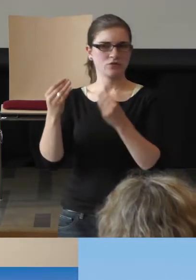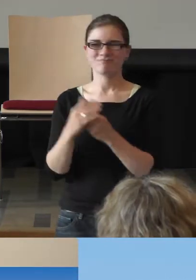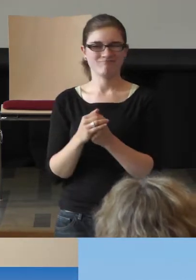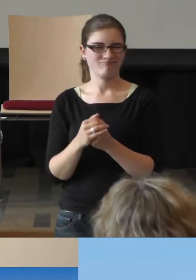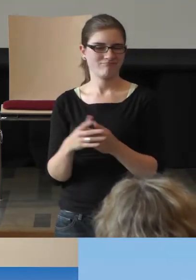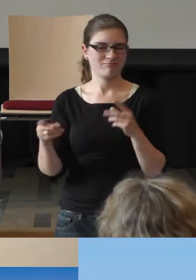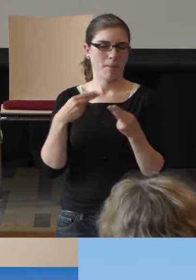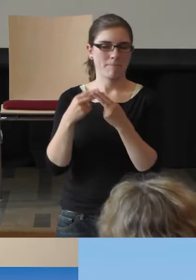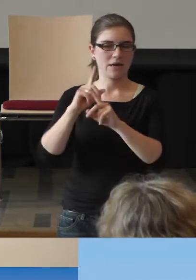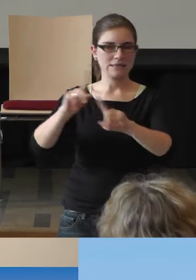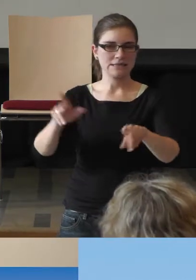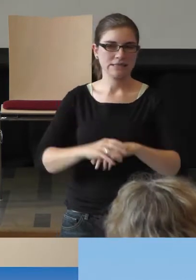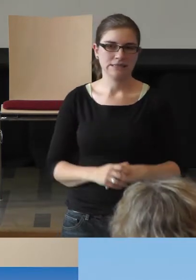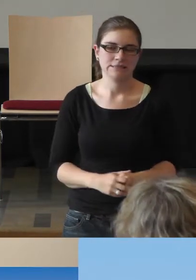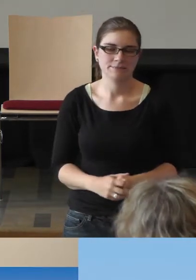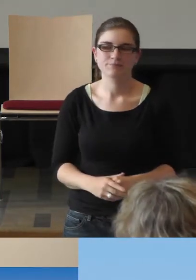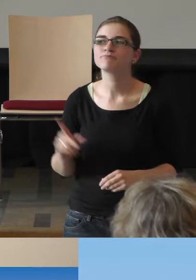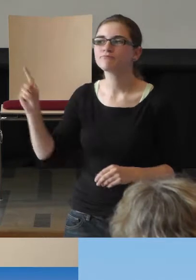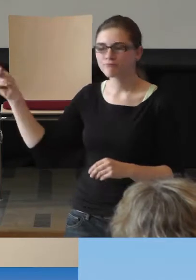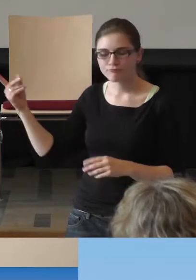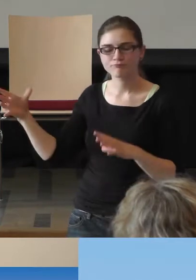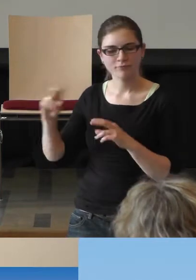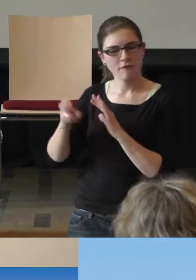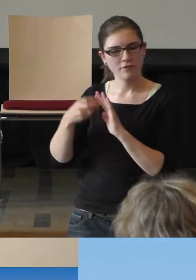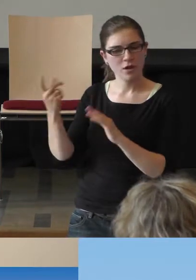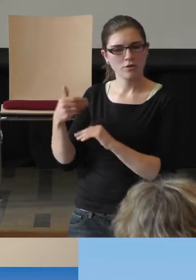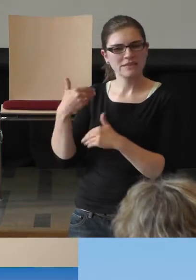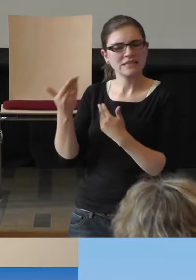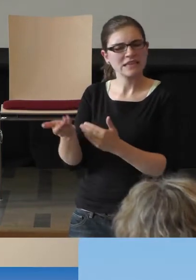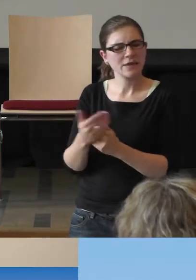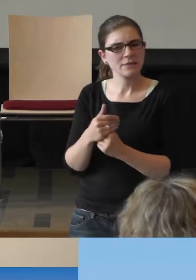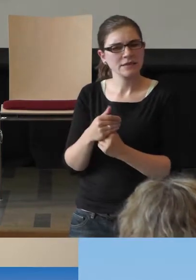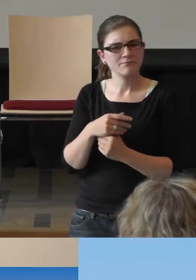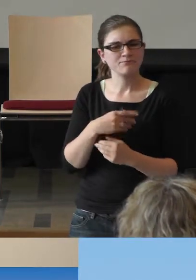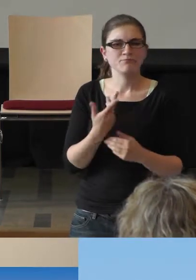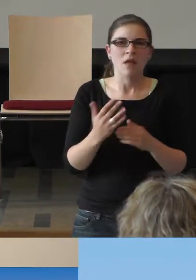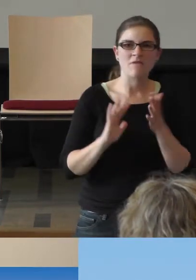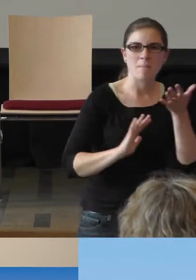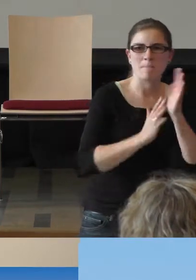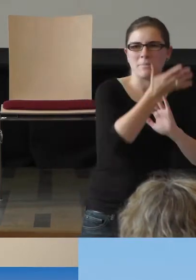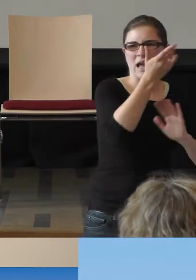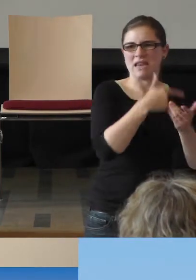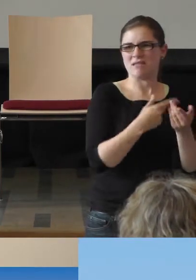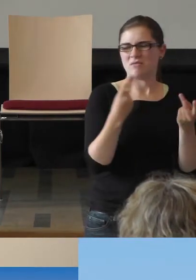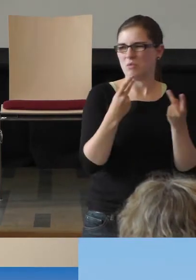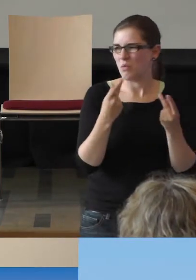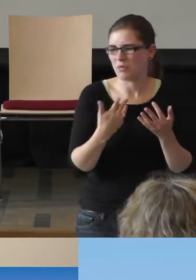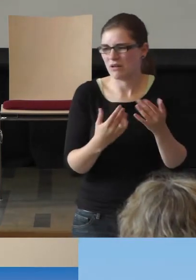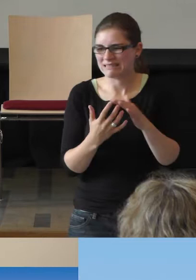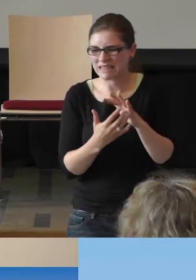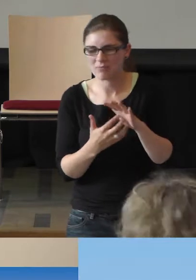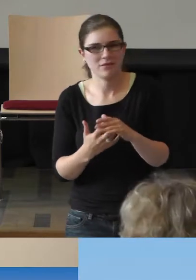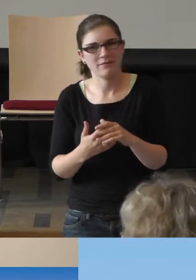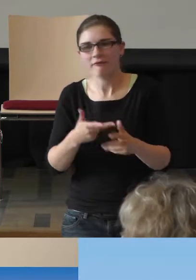Polyneuropathien. Wie gesagt, es gibt gerade bei unspezifischen Symptomen wie Brennen, das kann theoretisch bei jedem Medikament